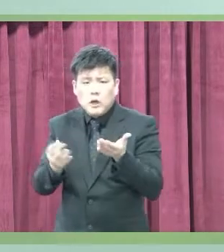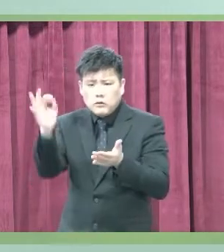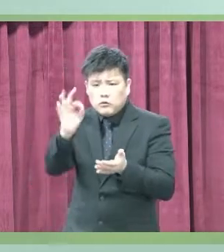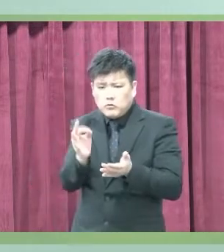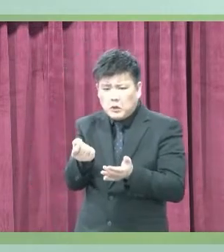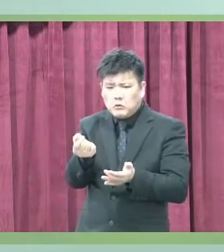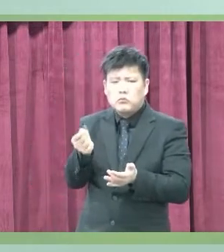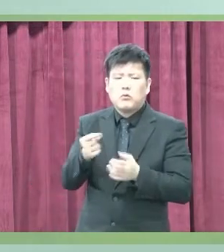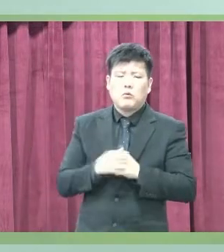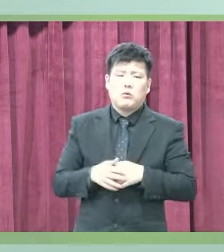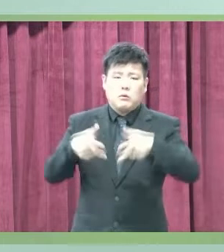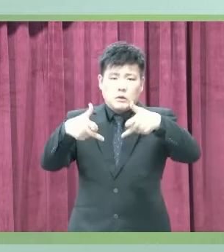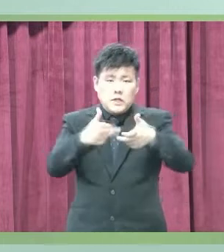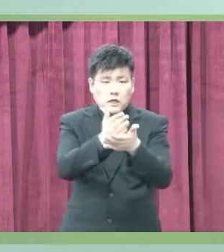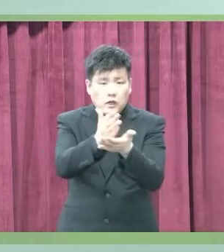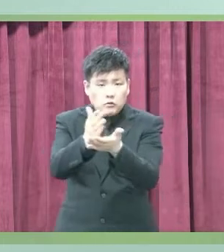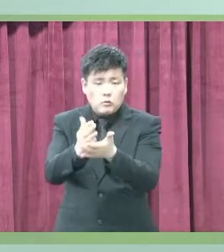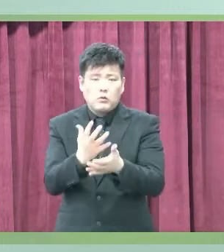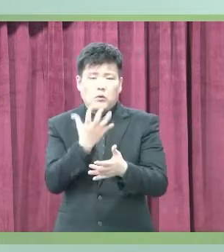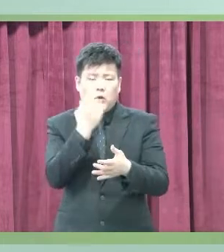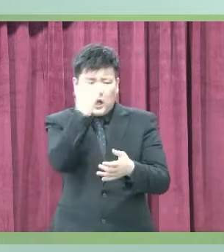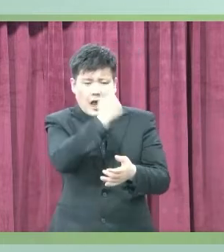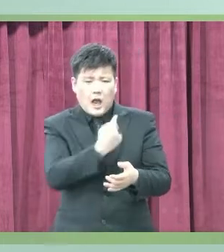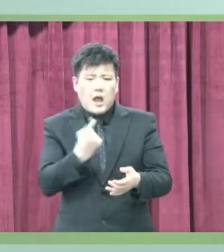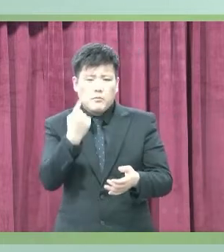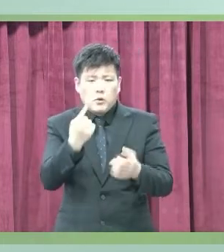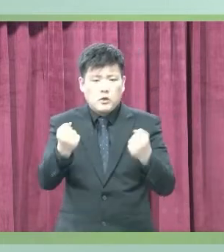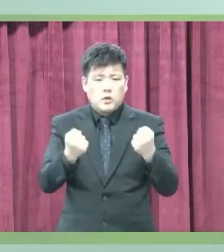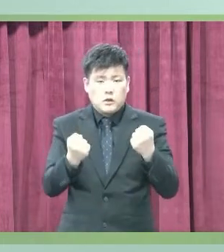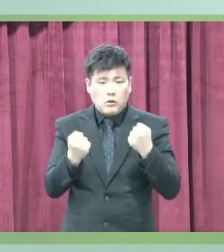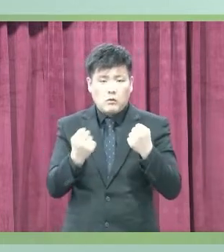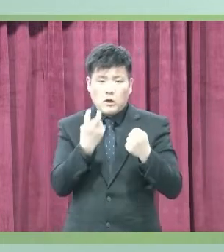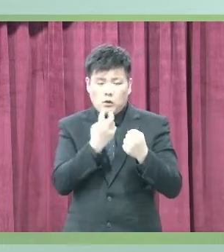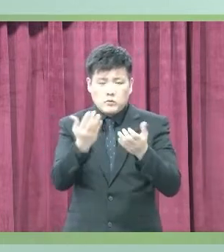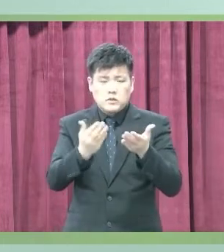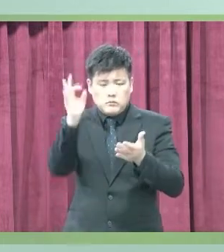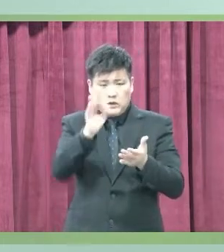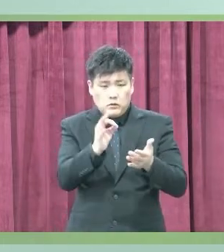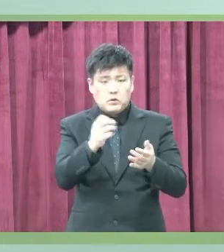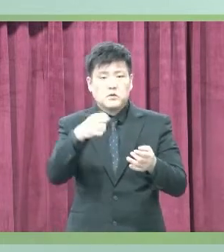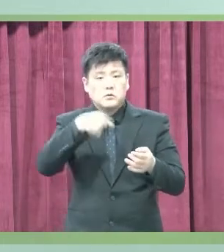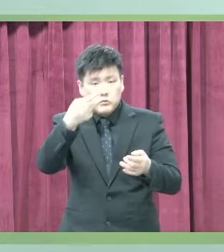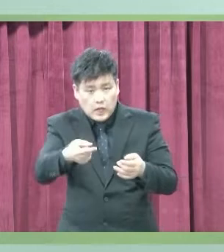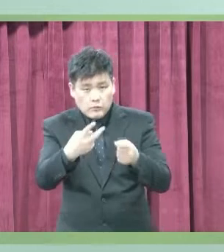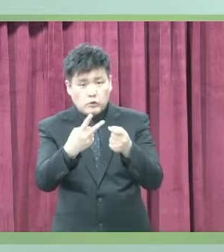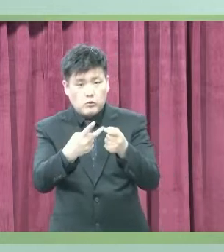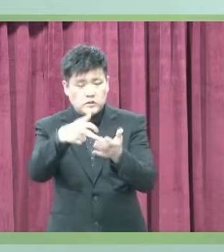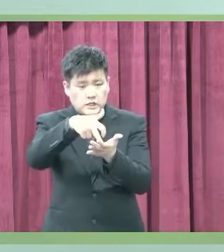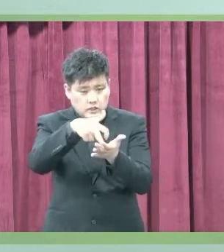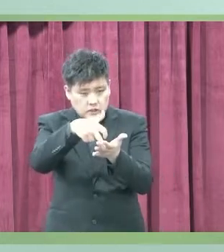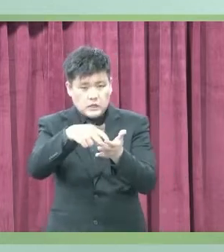장애 유형별로 보면 안면이 수검률이 가장 높았고 다음 지체장애, 그 다음 시각장애